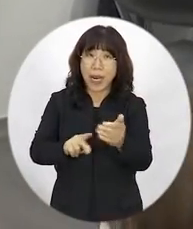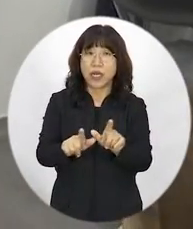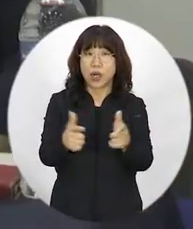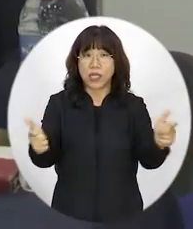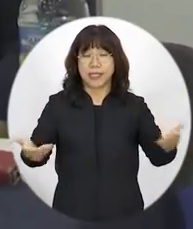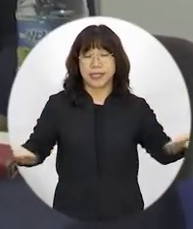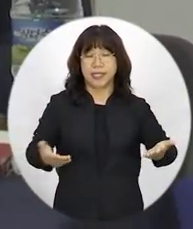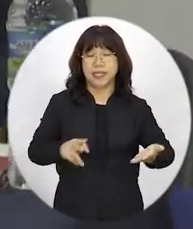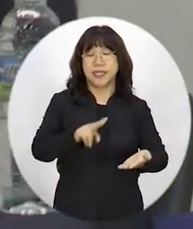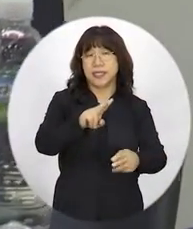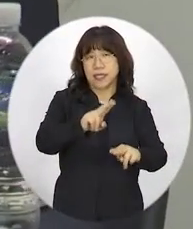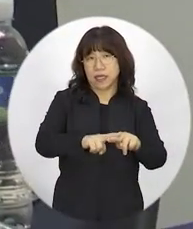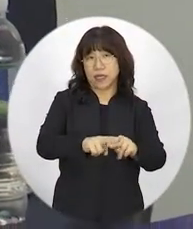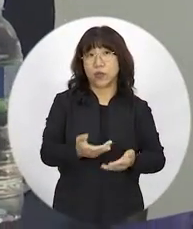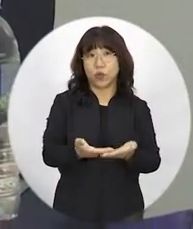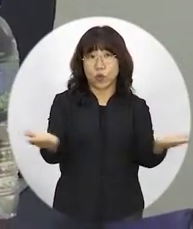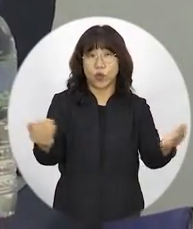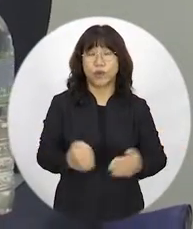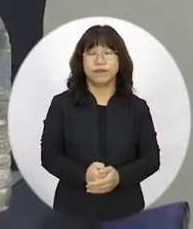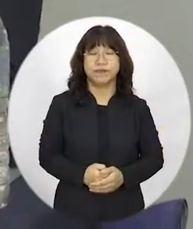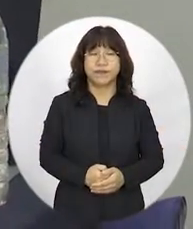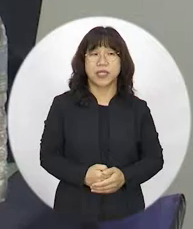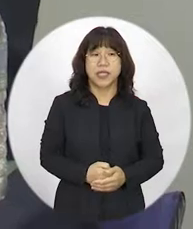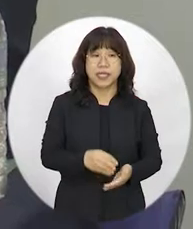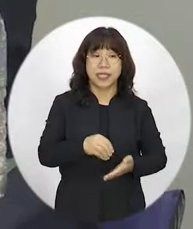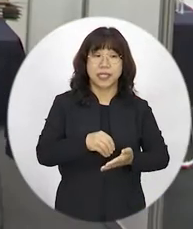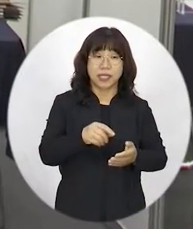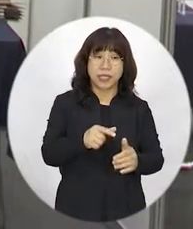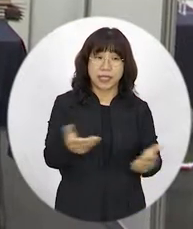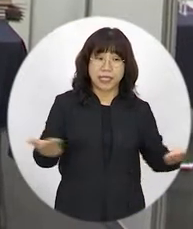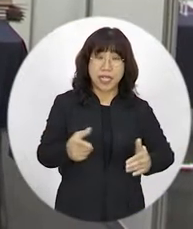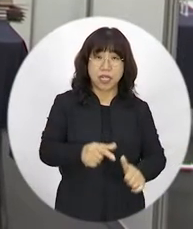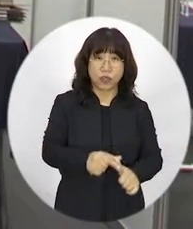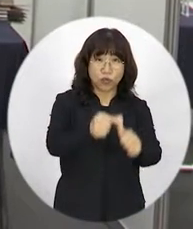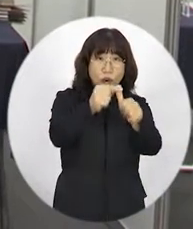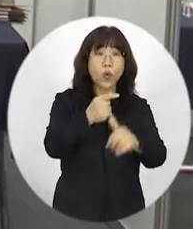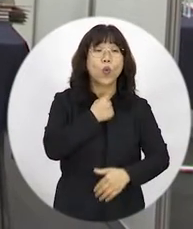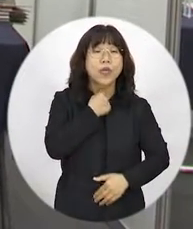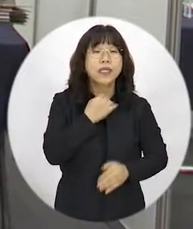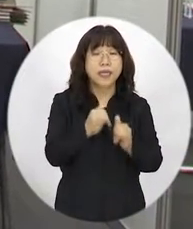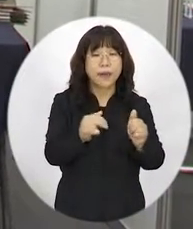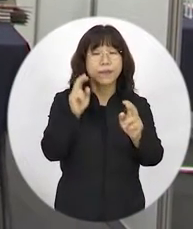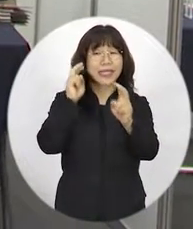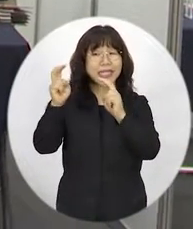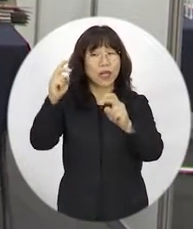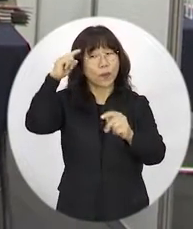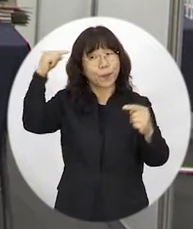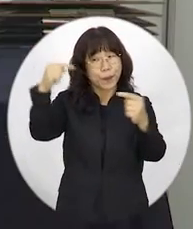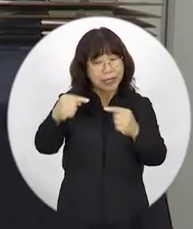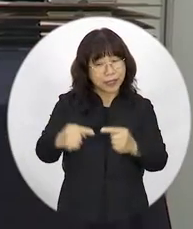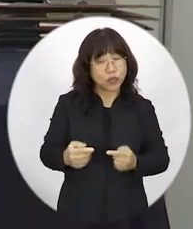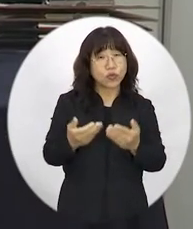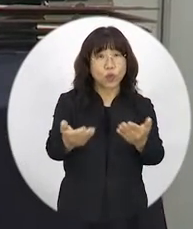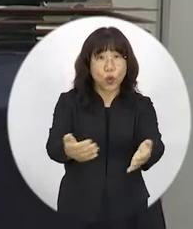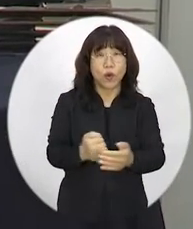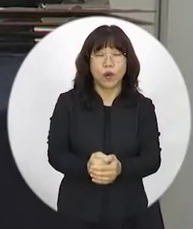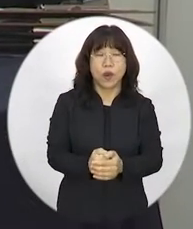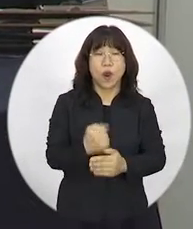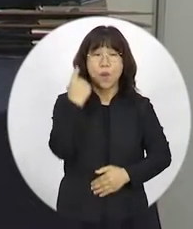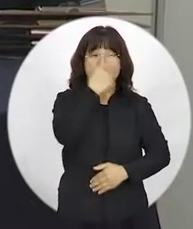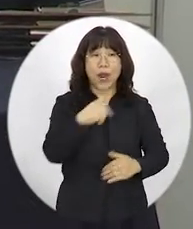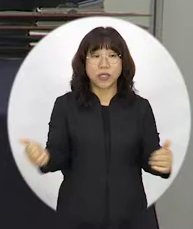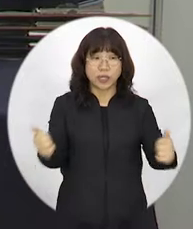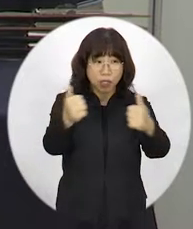제공했습니다 또 희망직종을 선택한 구직자에게 상담을 통해 구인 기업을 외치 해주고 기업